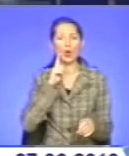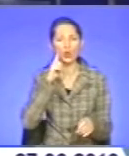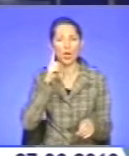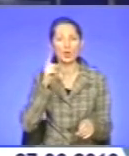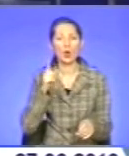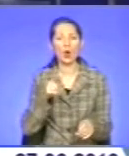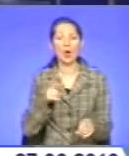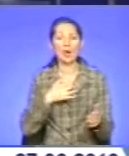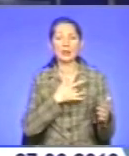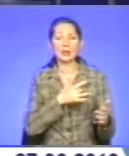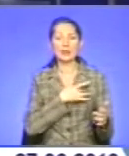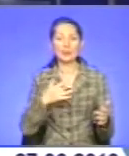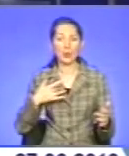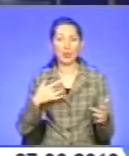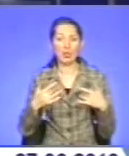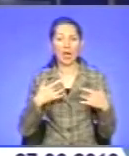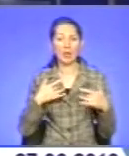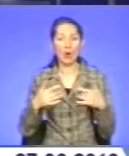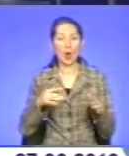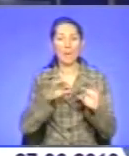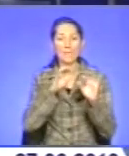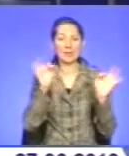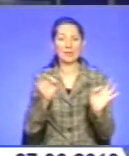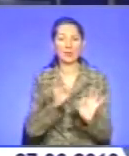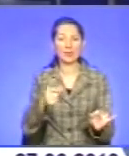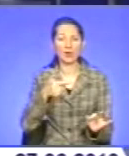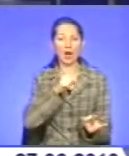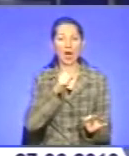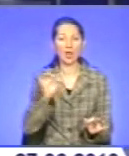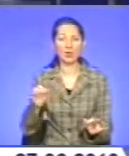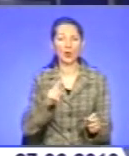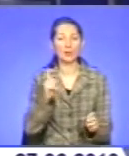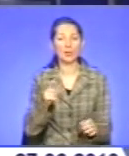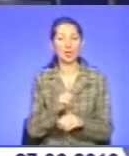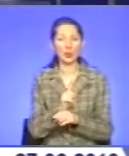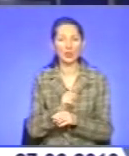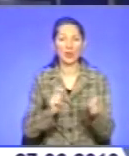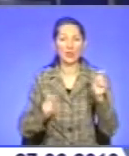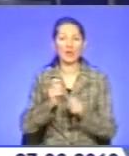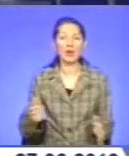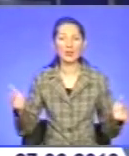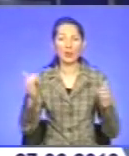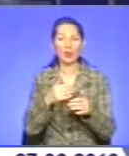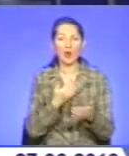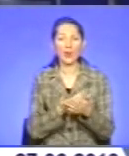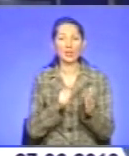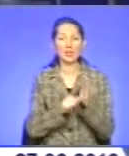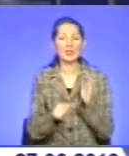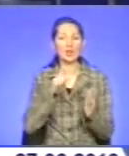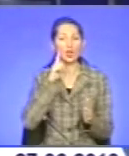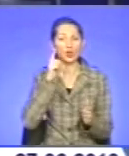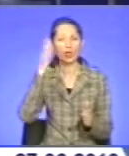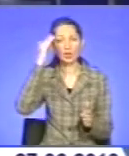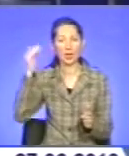художнього мистецтва газових господарств Тернопільщини. Фестиваль зібрав понад 60 юних талантів – дітей